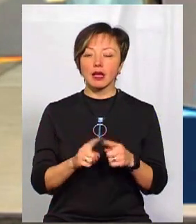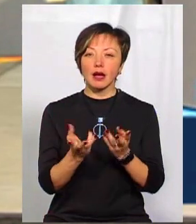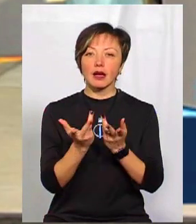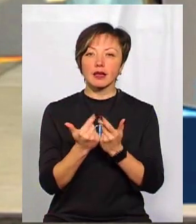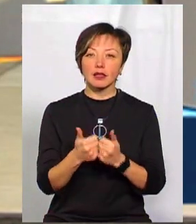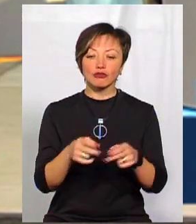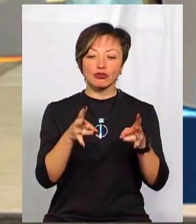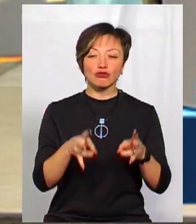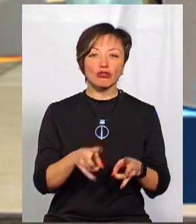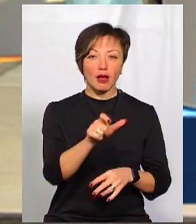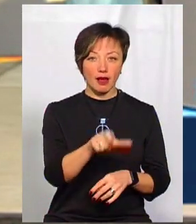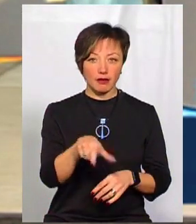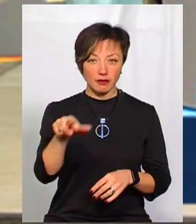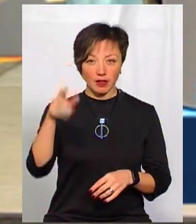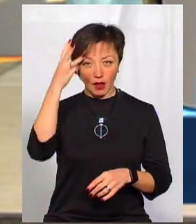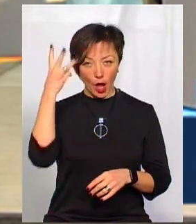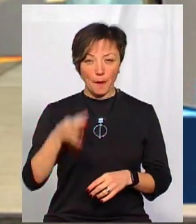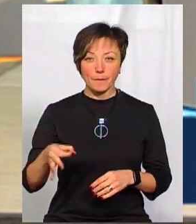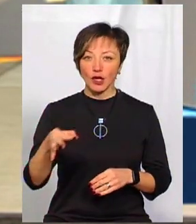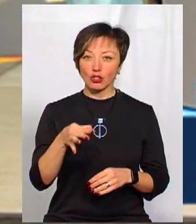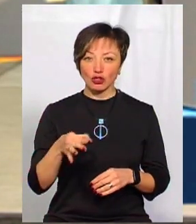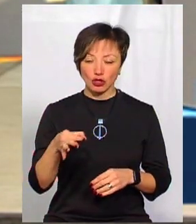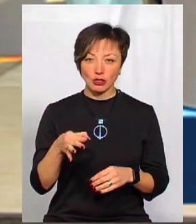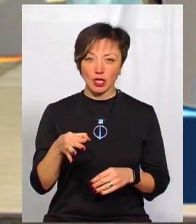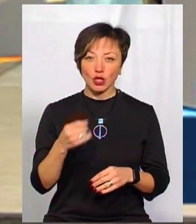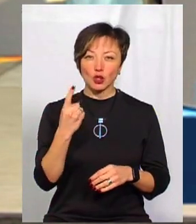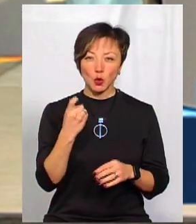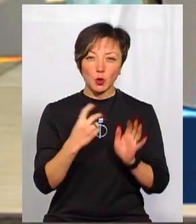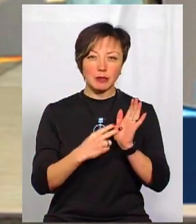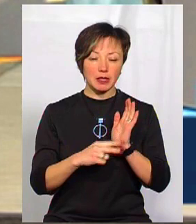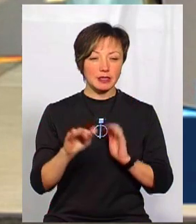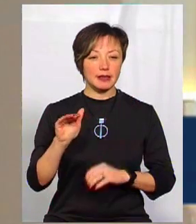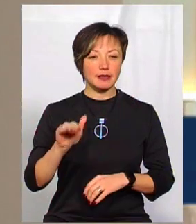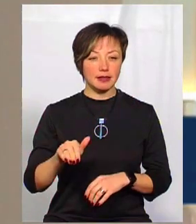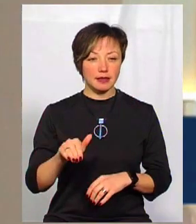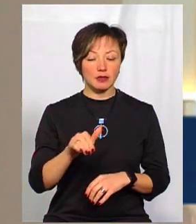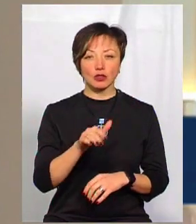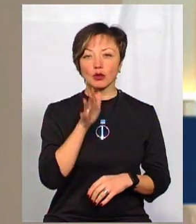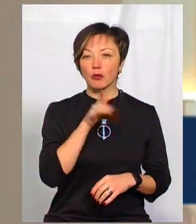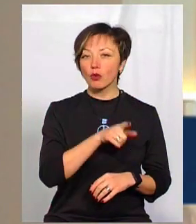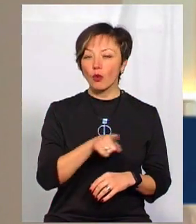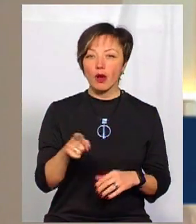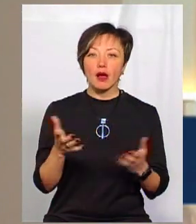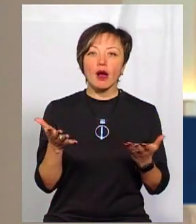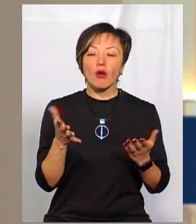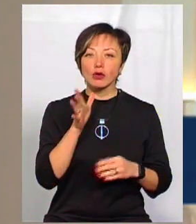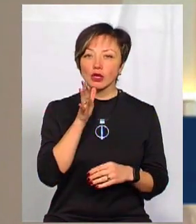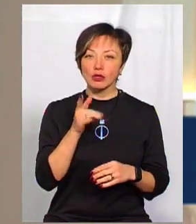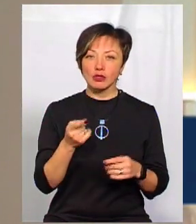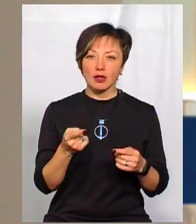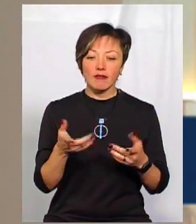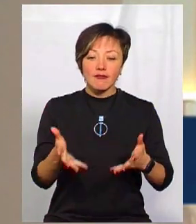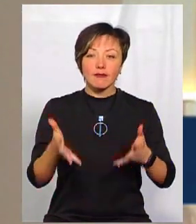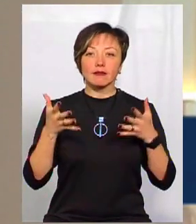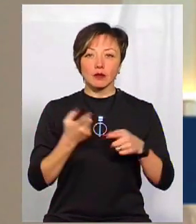на Хмельниччині, як було сказано в сюжеті, майже 170 тисяч. Протягом якого часу встановлювали